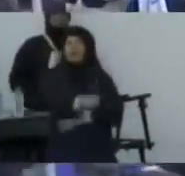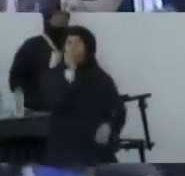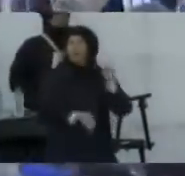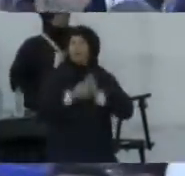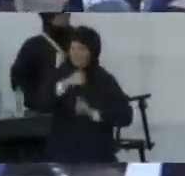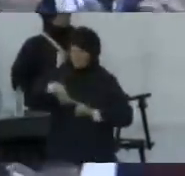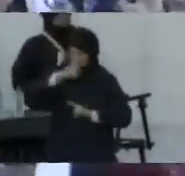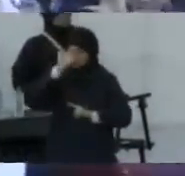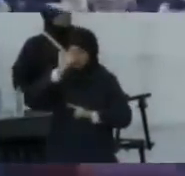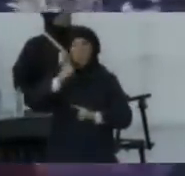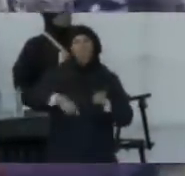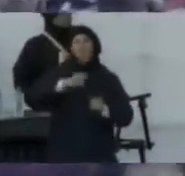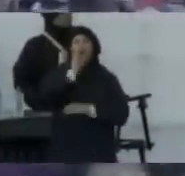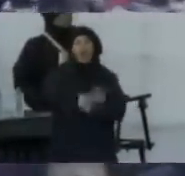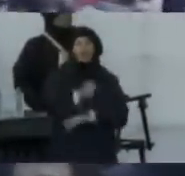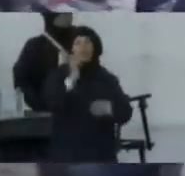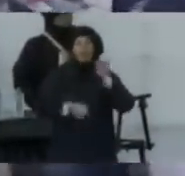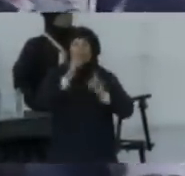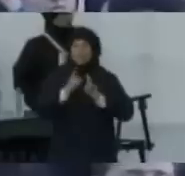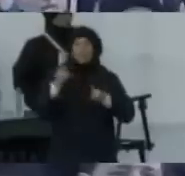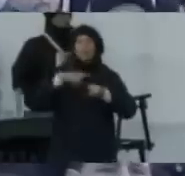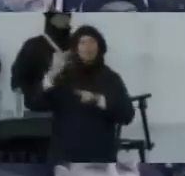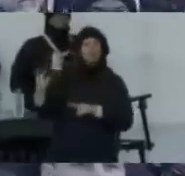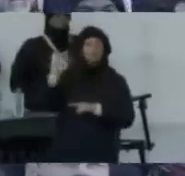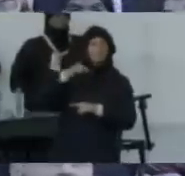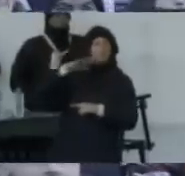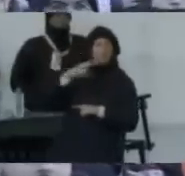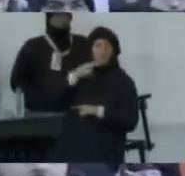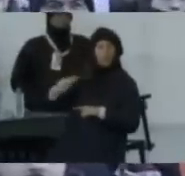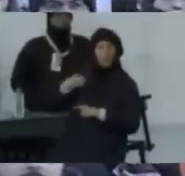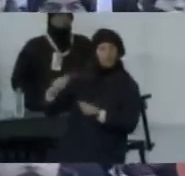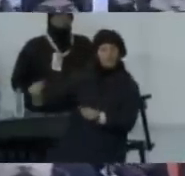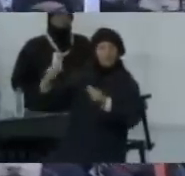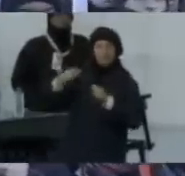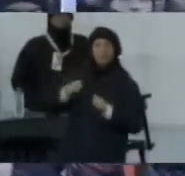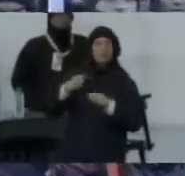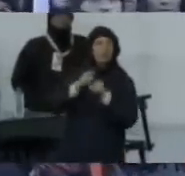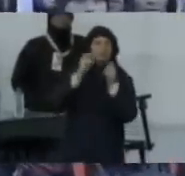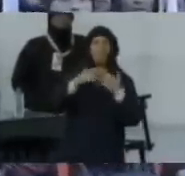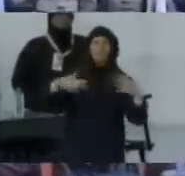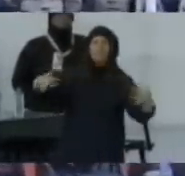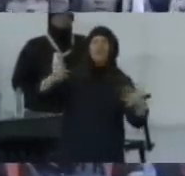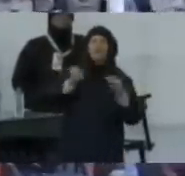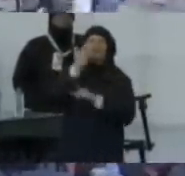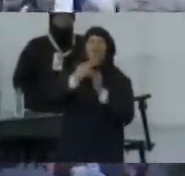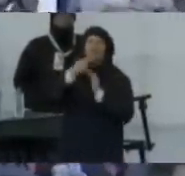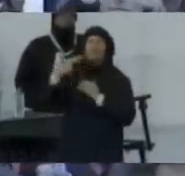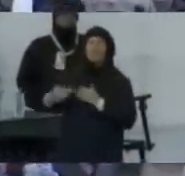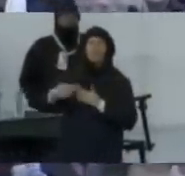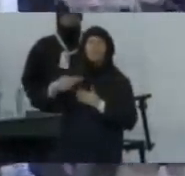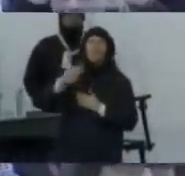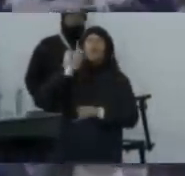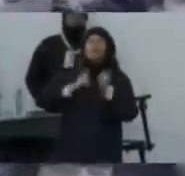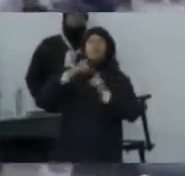l'antipolitica? Ci hanno anche chiamato, adesso il nuovo termine per definire una platea così, il nuovo termine è populisti,